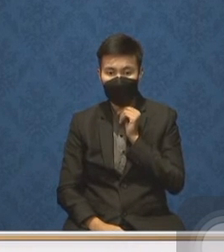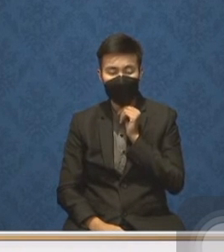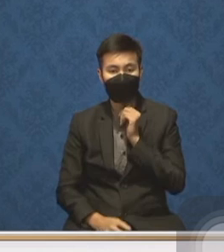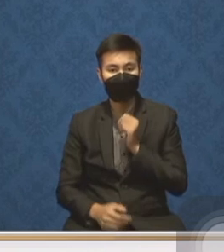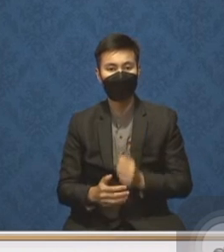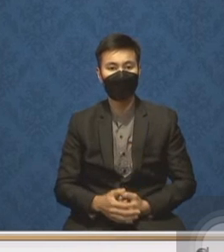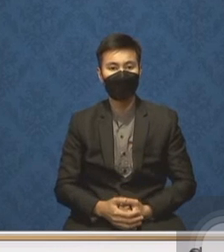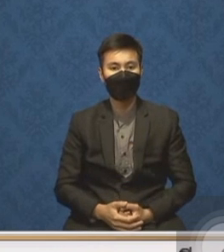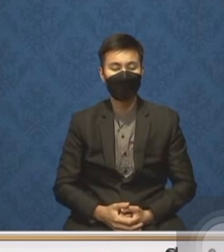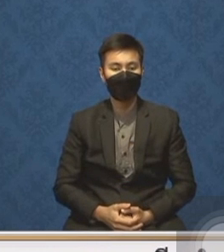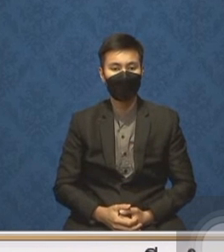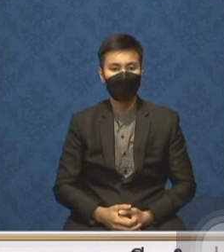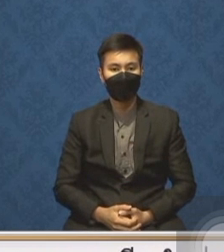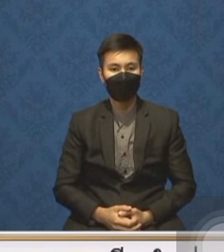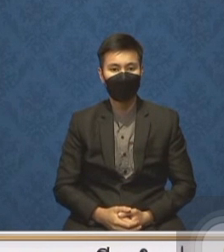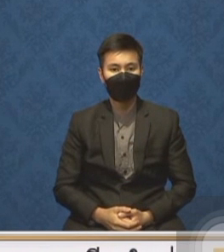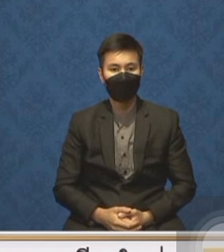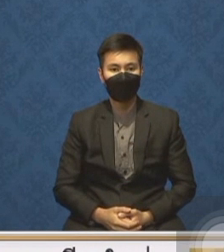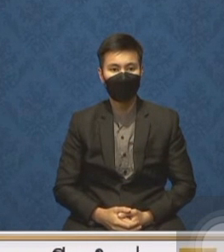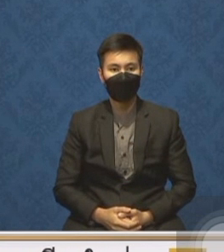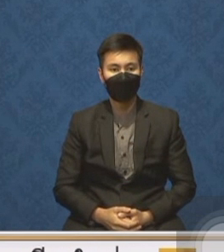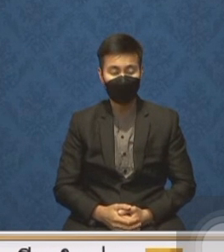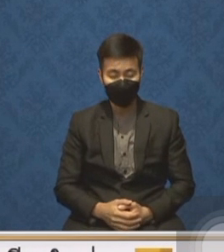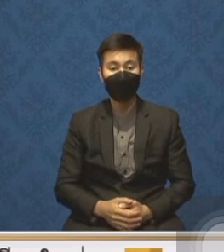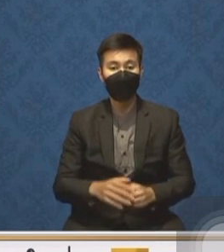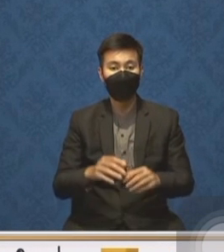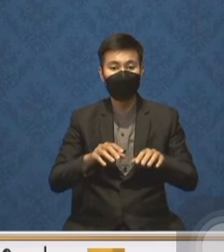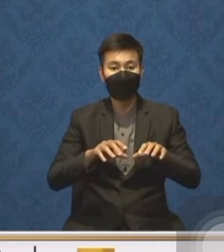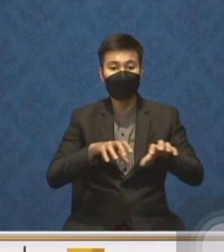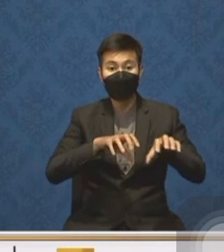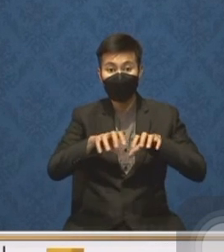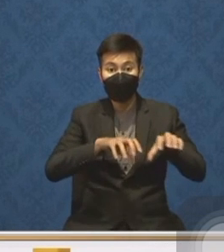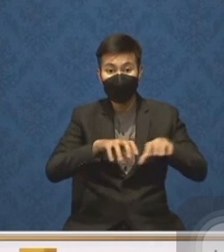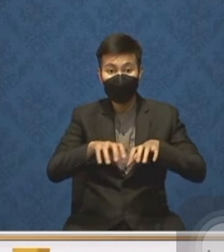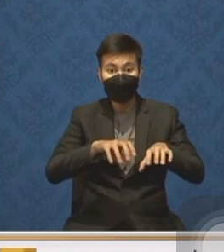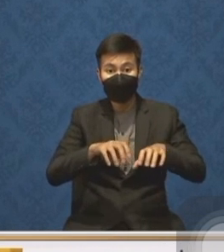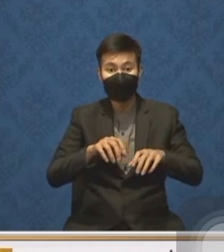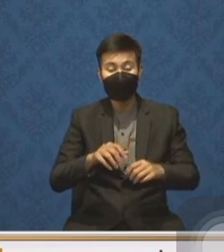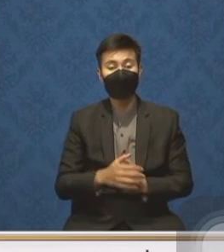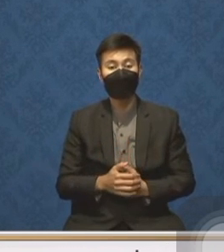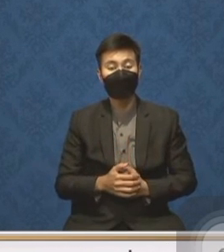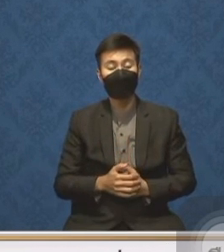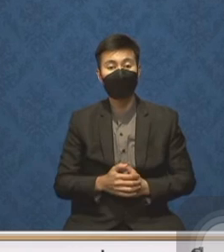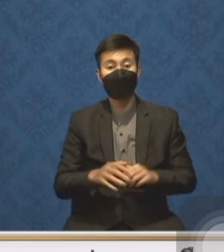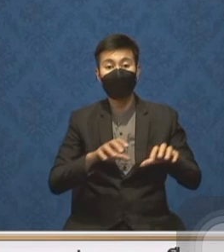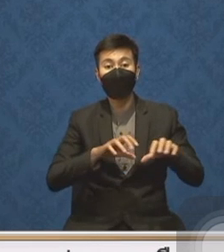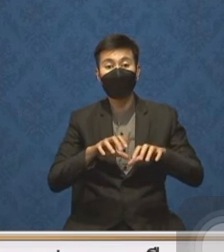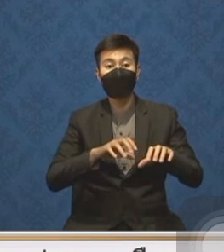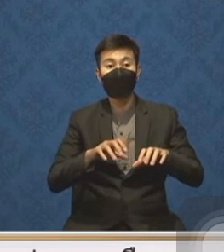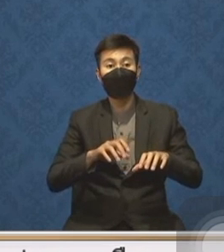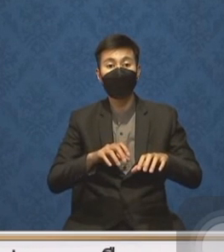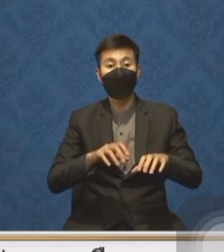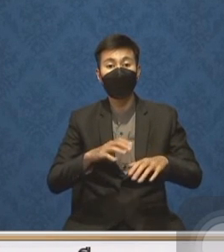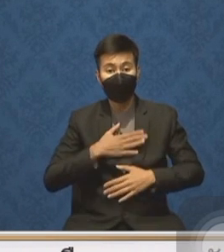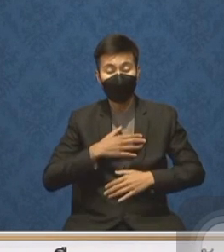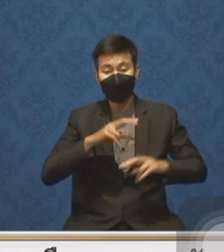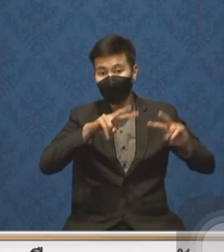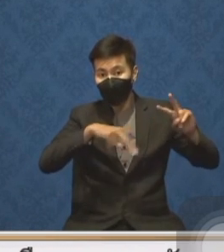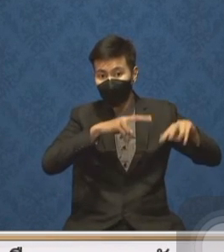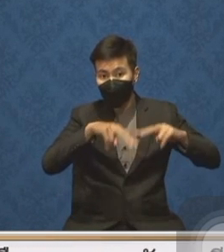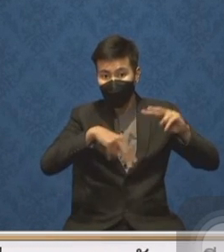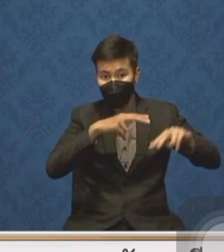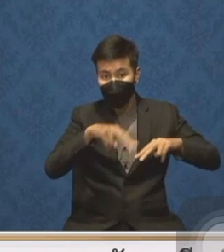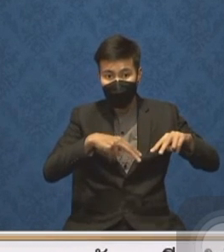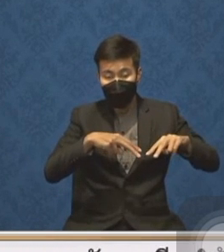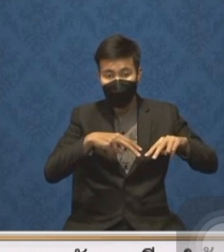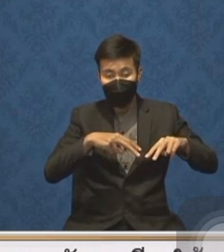านครับหลักในการบริหารในช่วงวิกฤตอีกข้อนึงก็คือเราต้องรักษาทรัพยากรที่มีค่าที่สุดเอาไว้ประชา